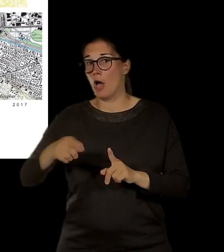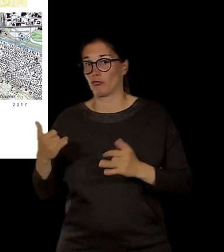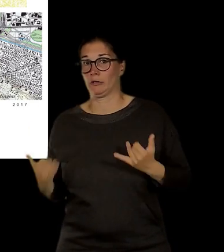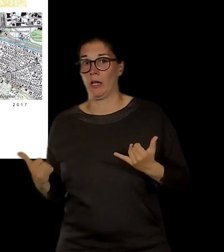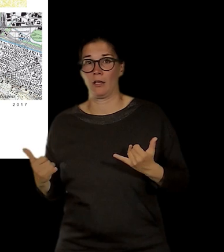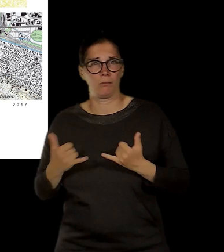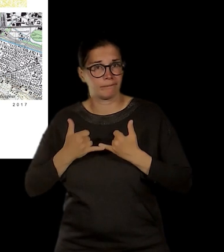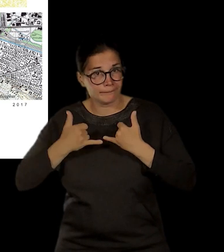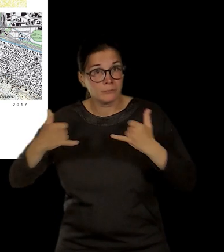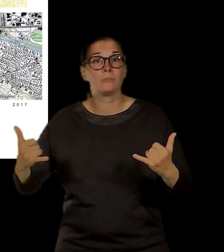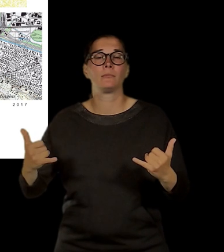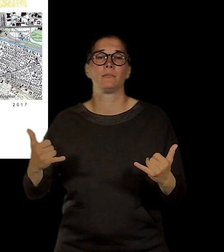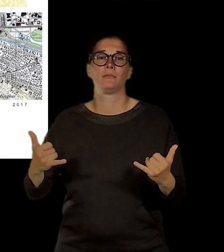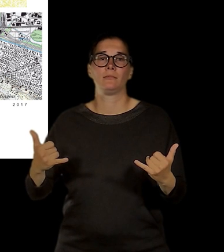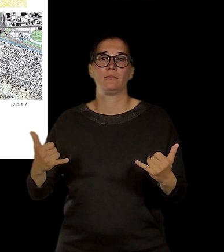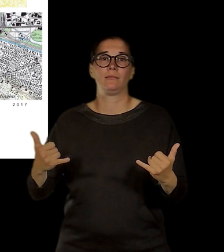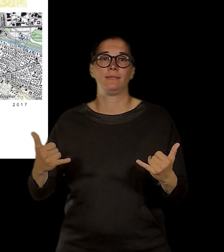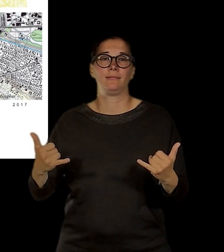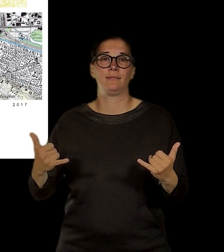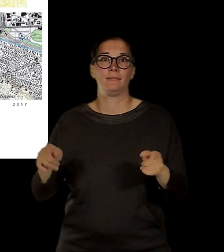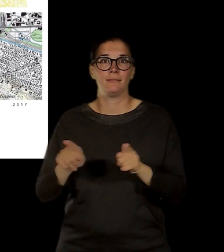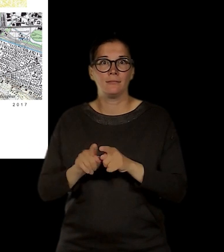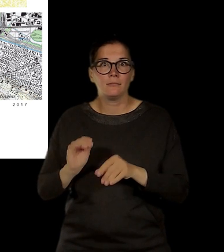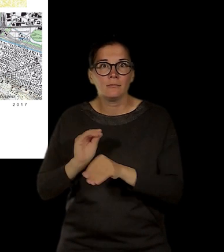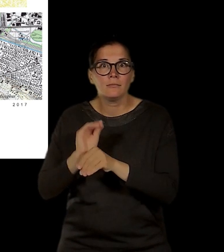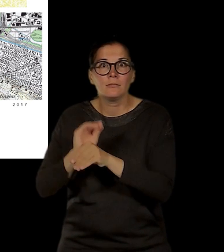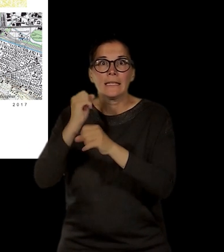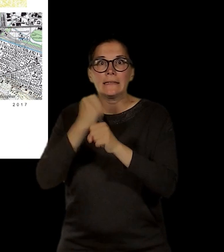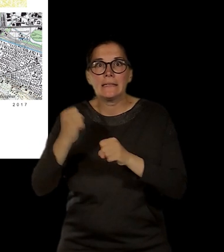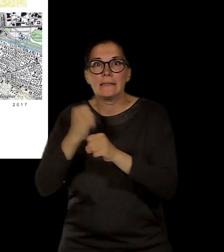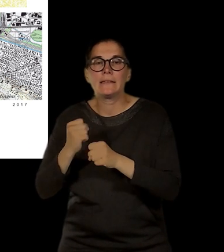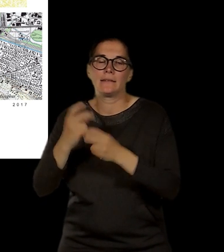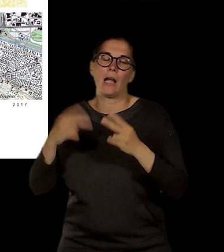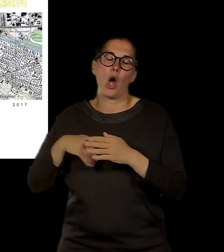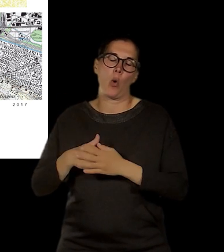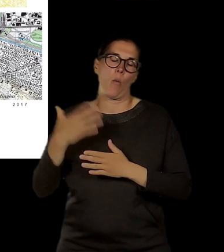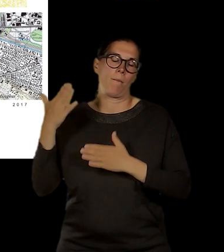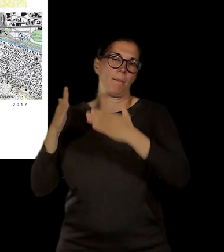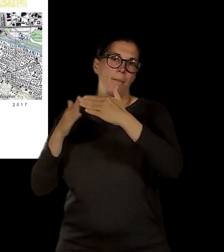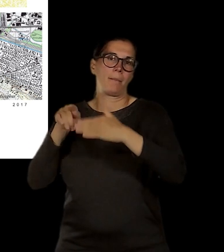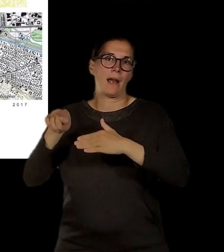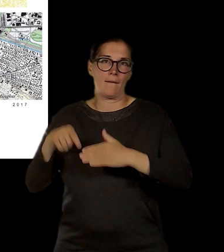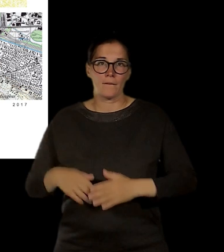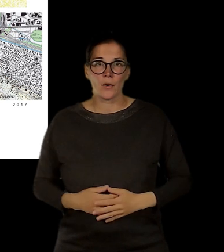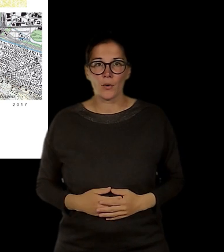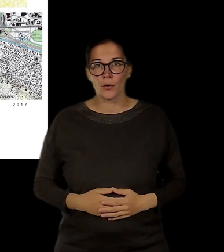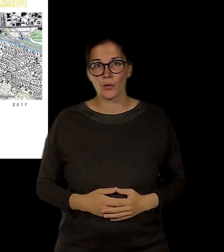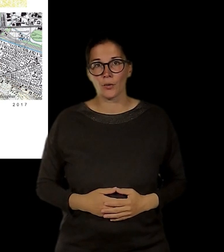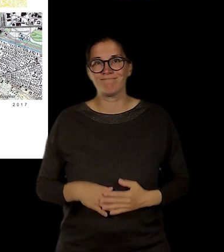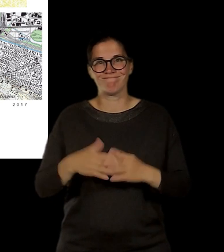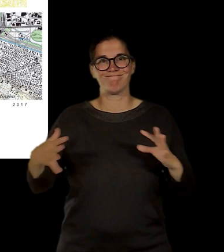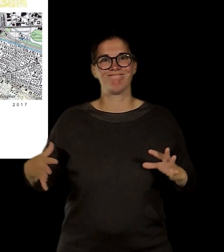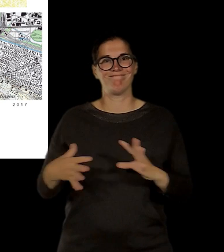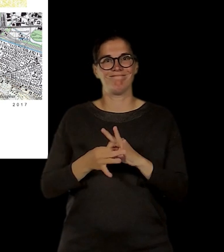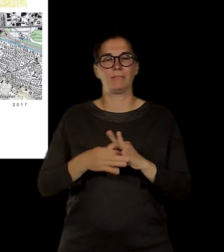a taky nárůst infrastruktury do podoby, jako vidíte vpravo nahoře, která souvisela s připojením